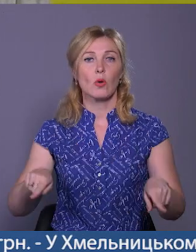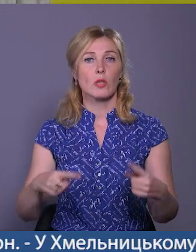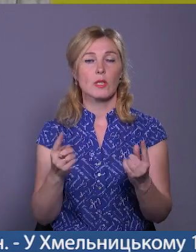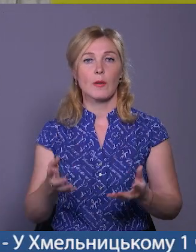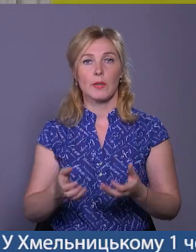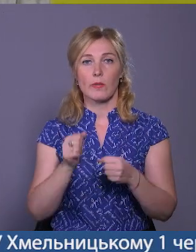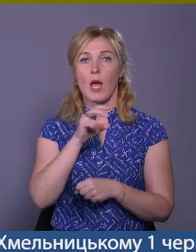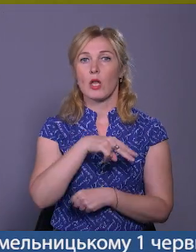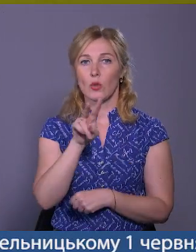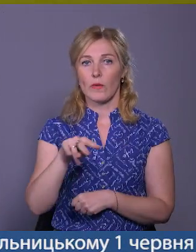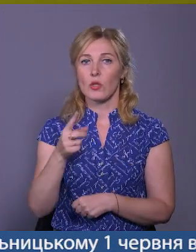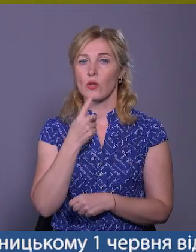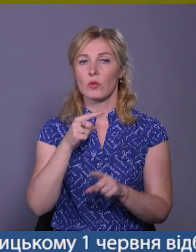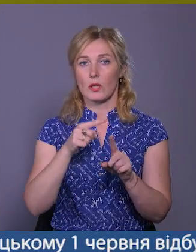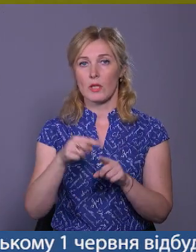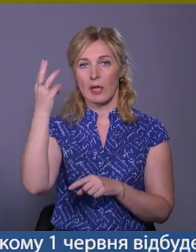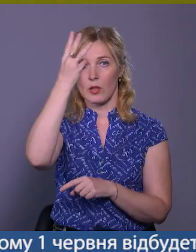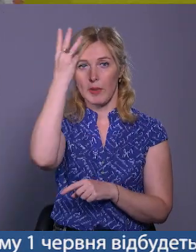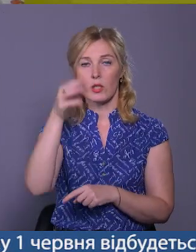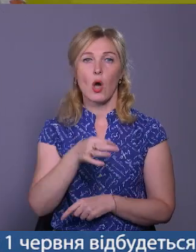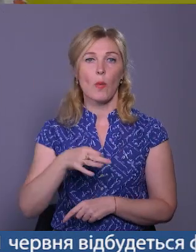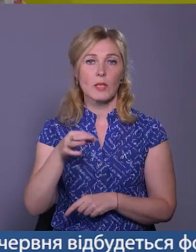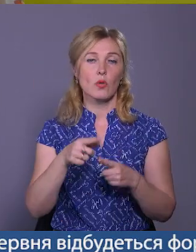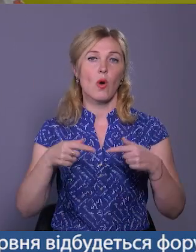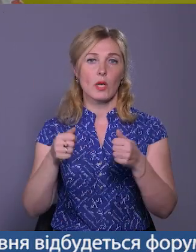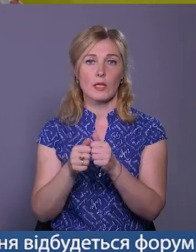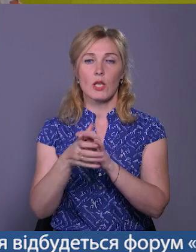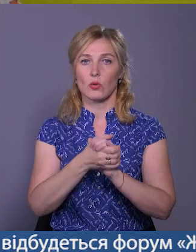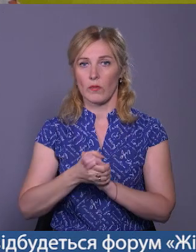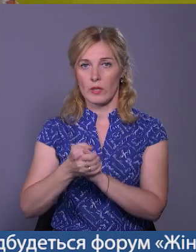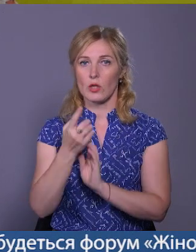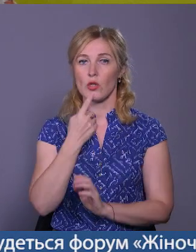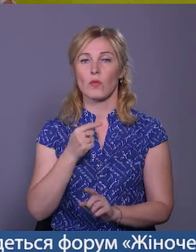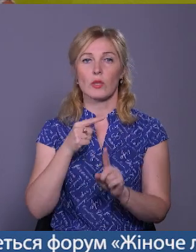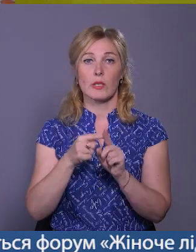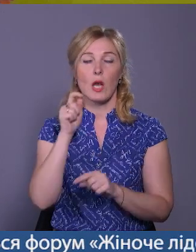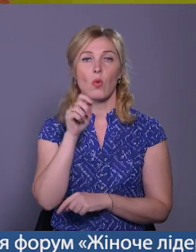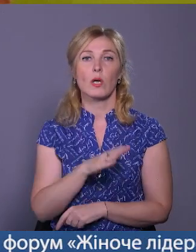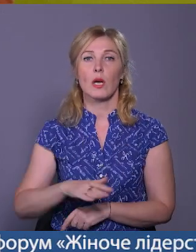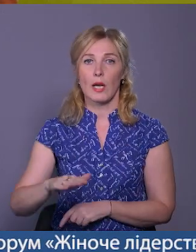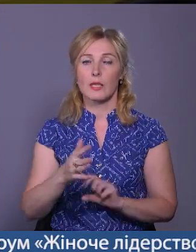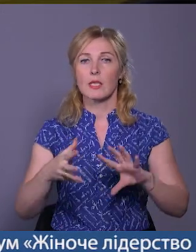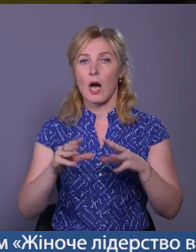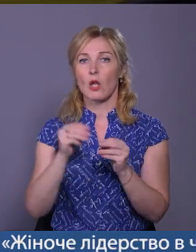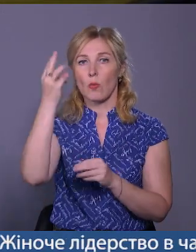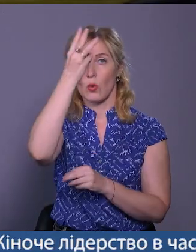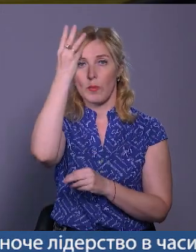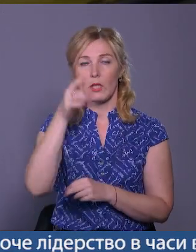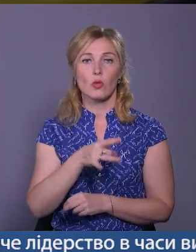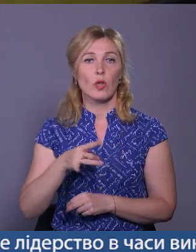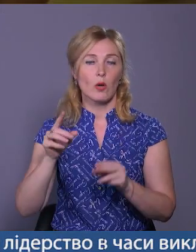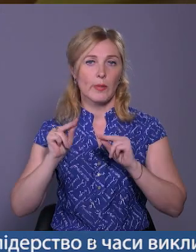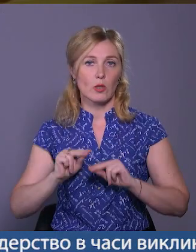за підтримки норвезького Червоного Хреста та Хмельницької Обласної організації товариства Червоного Хреста України Загалом у Хмельницькому районі